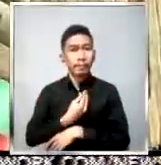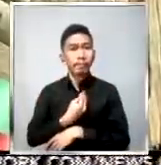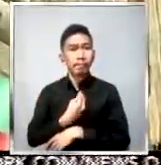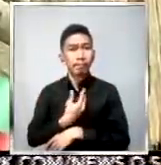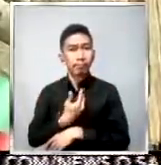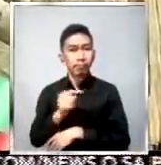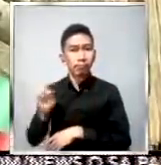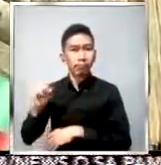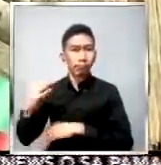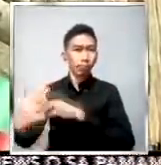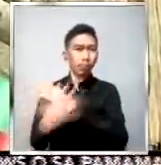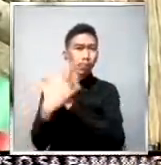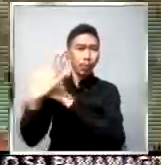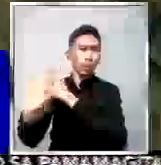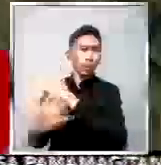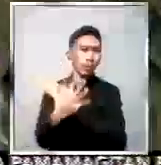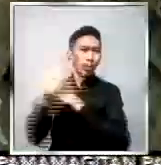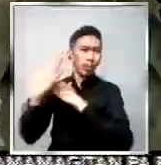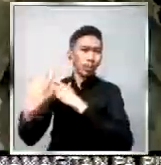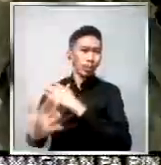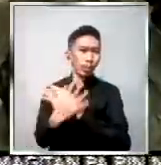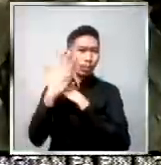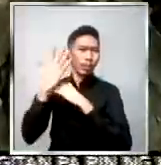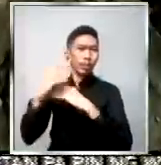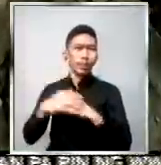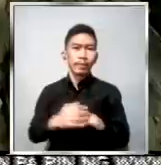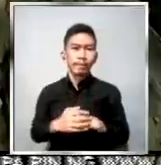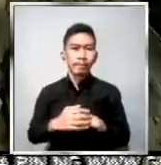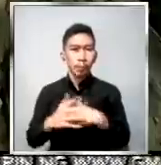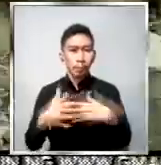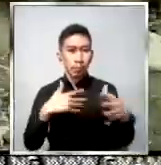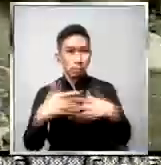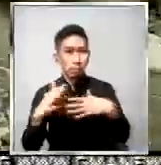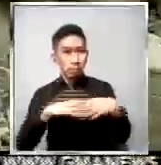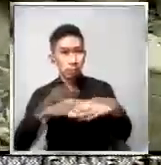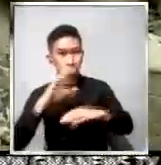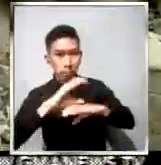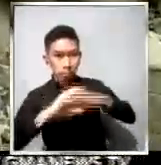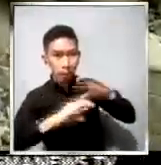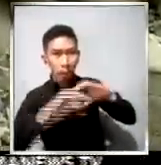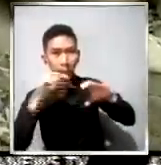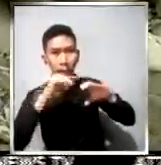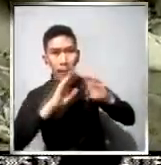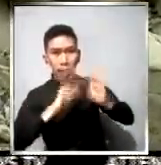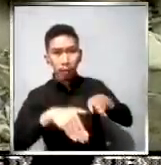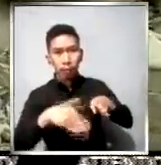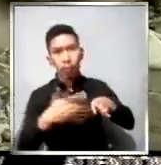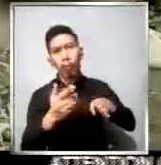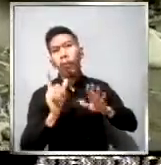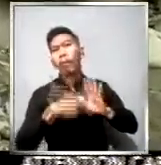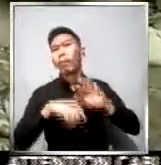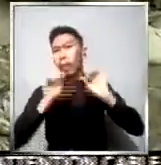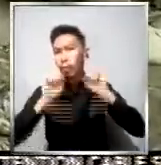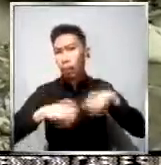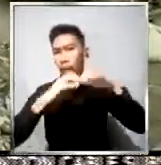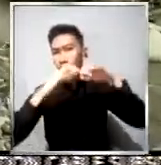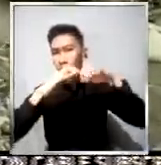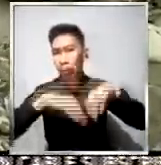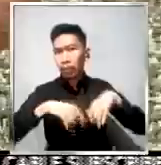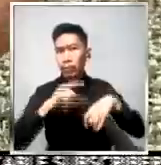eh. So kahit po semento yung bahay niyo? Oo, eh, baka matibag. Kung talagang hindi na makinabangan, ililipat na